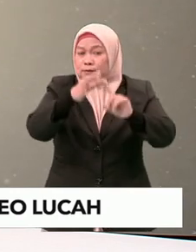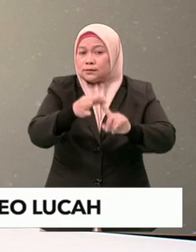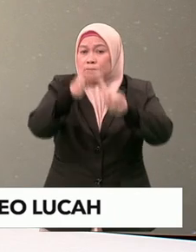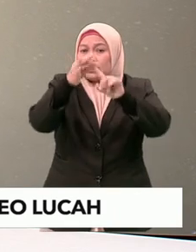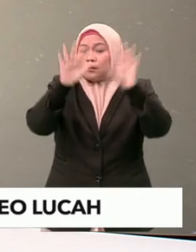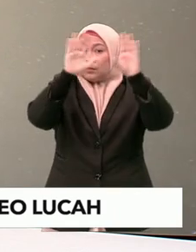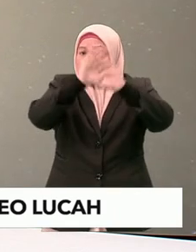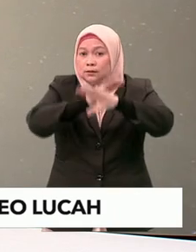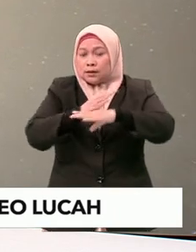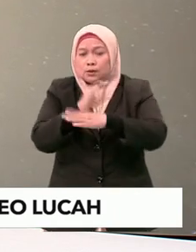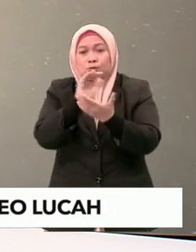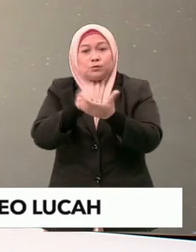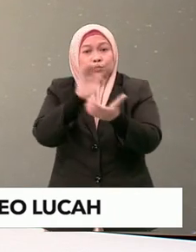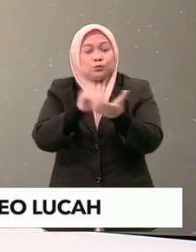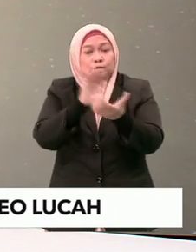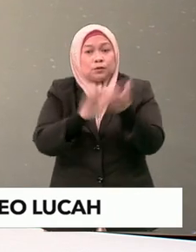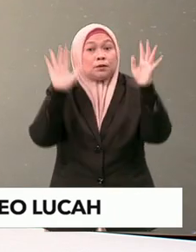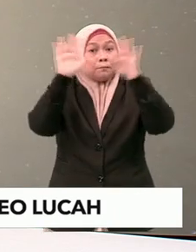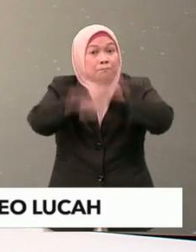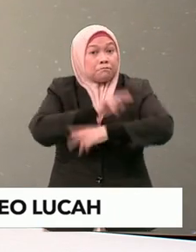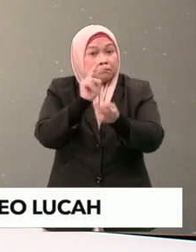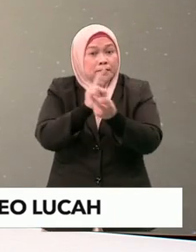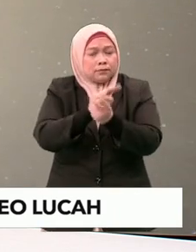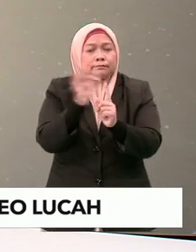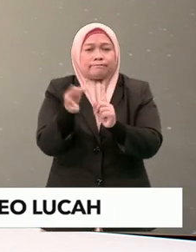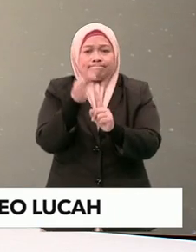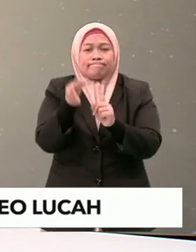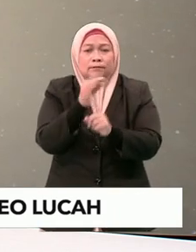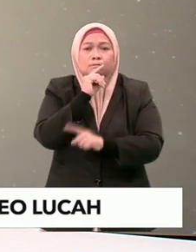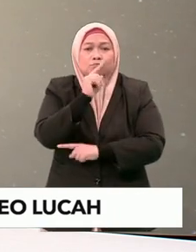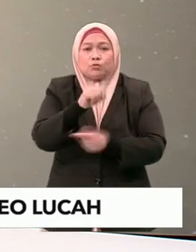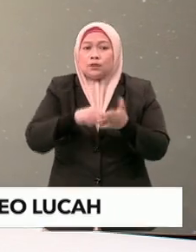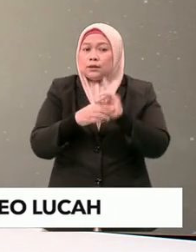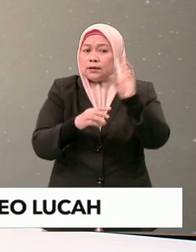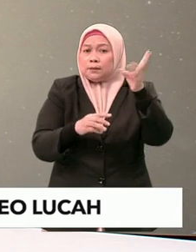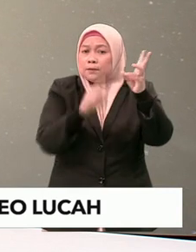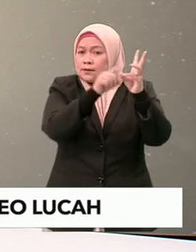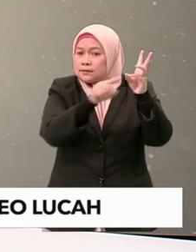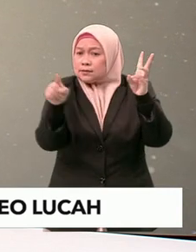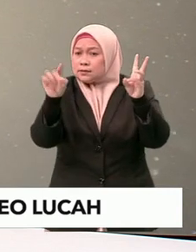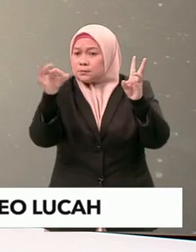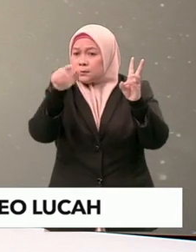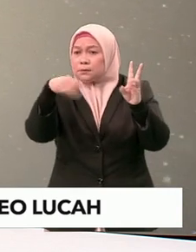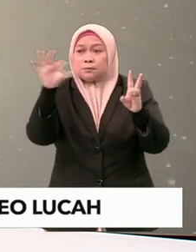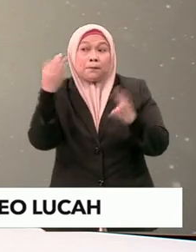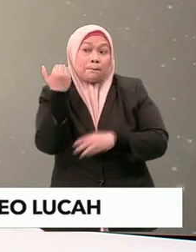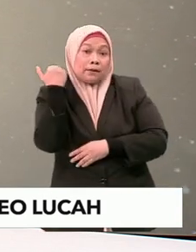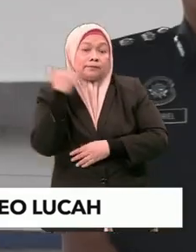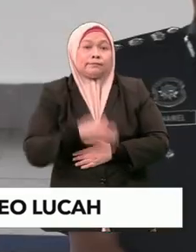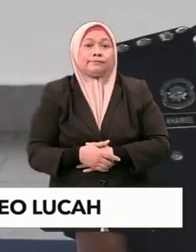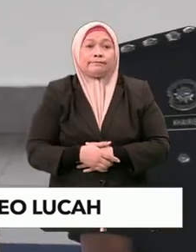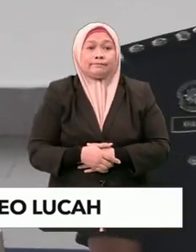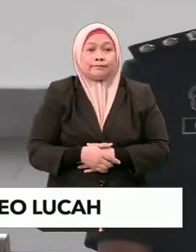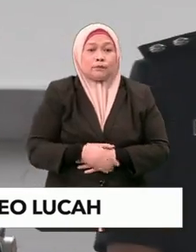Kong si gelap judi dan maksiat jabatan cacatan zona yang Pulau Pinang bermula 16 hingga 19 September lalu